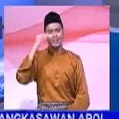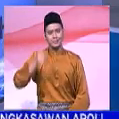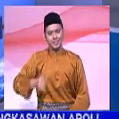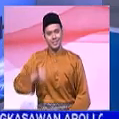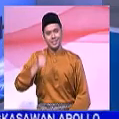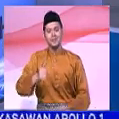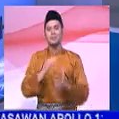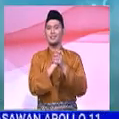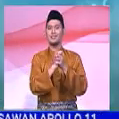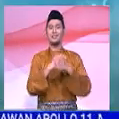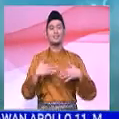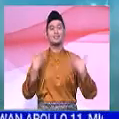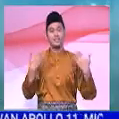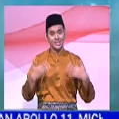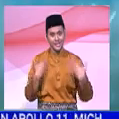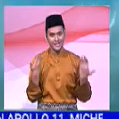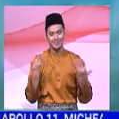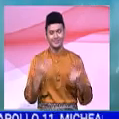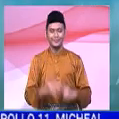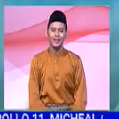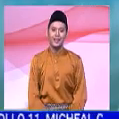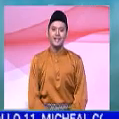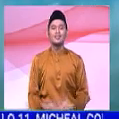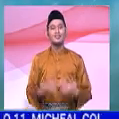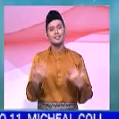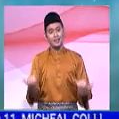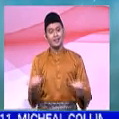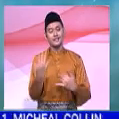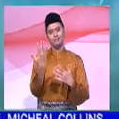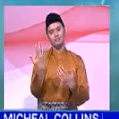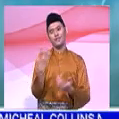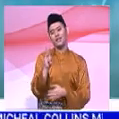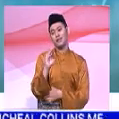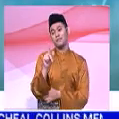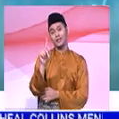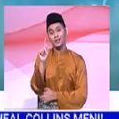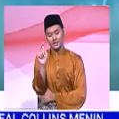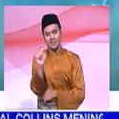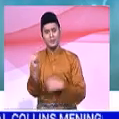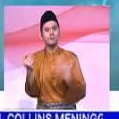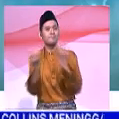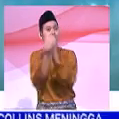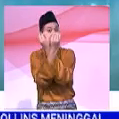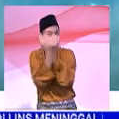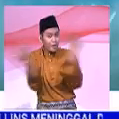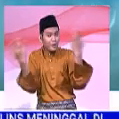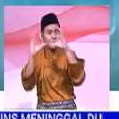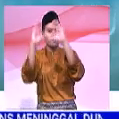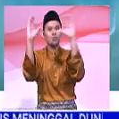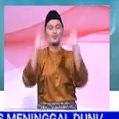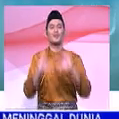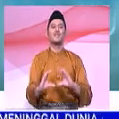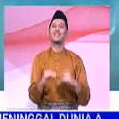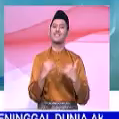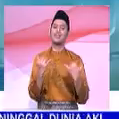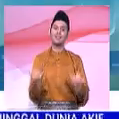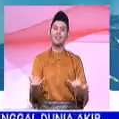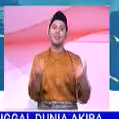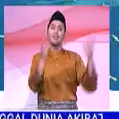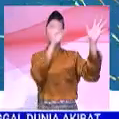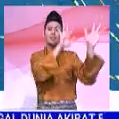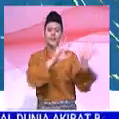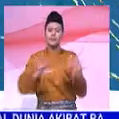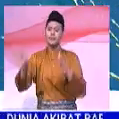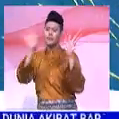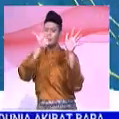Assalamualaikum dan salam sejahtera. Kembali bersama Jabatan Meteorologi Malaysia pada petang ini untuk perkembangan cuaca yang terkini. Keadaan angin di rantau